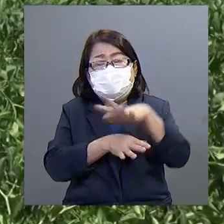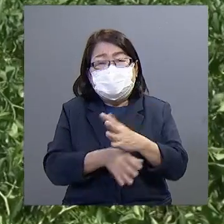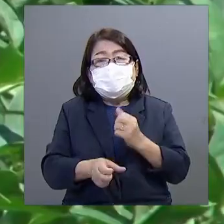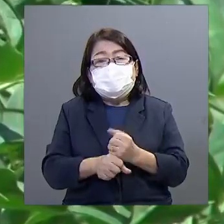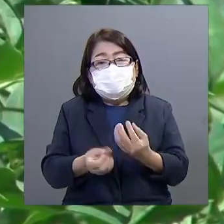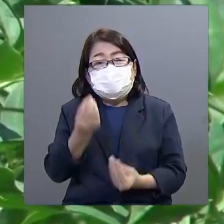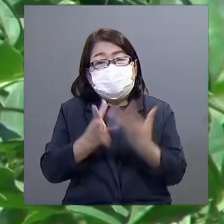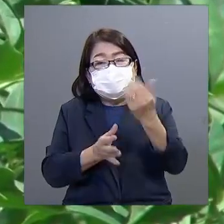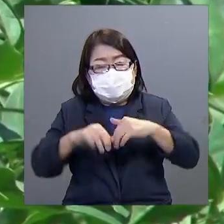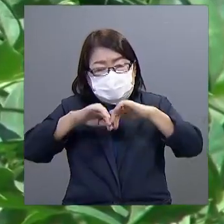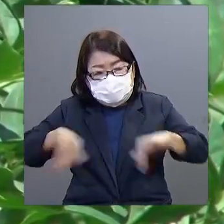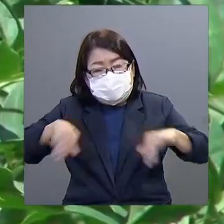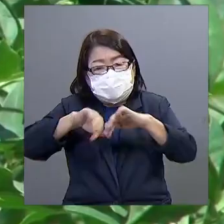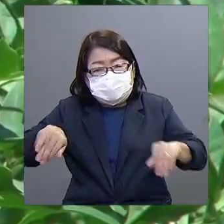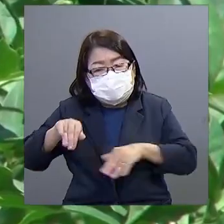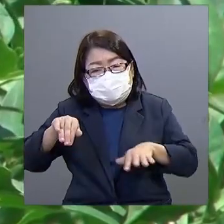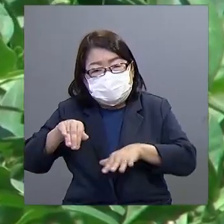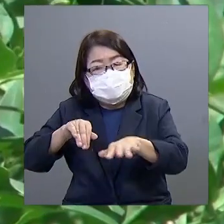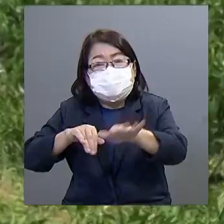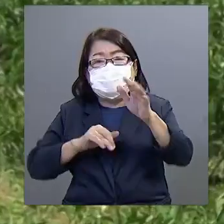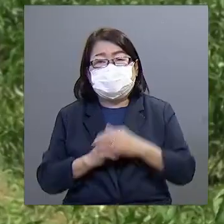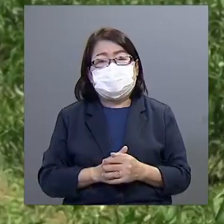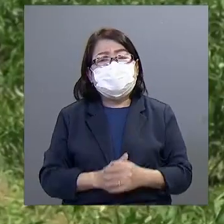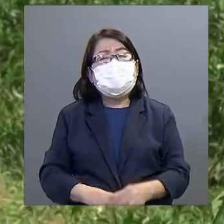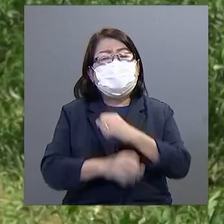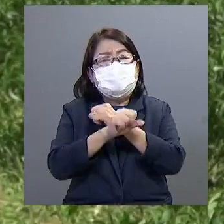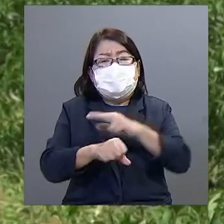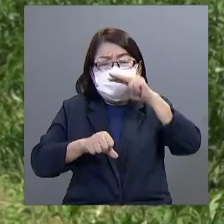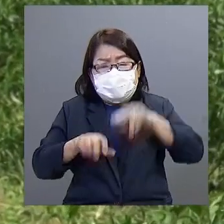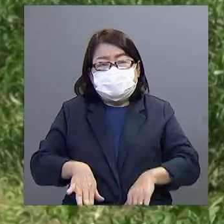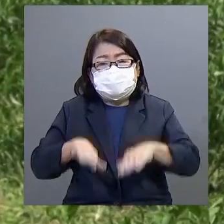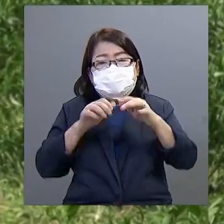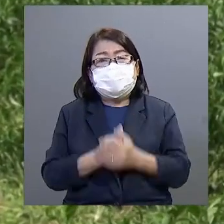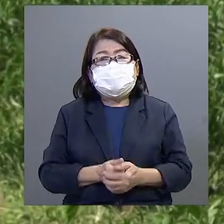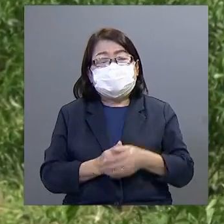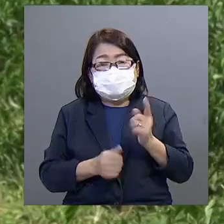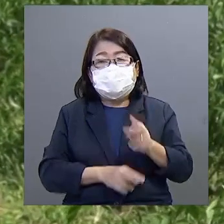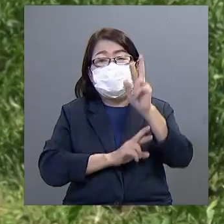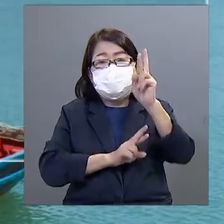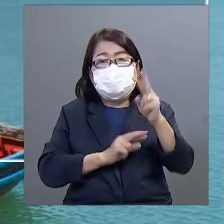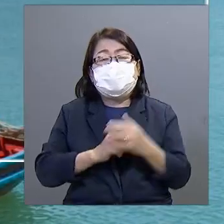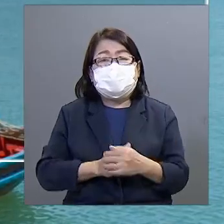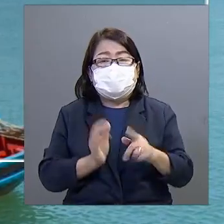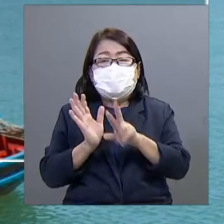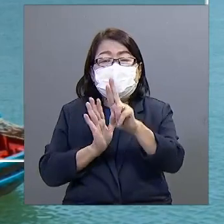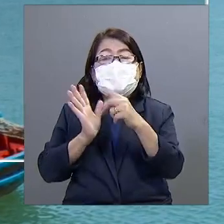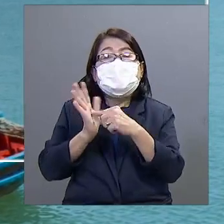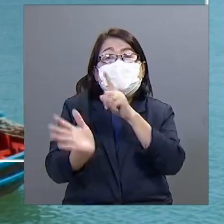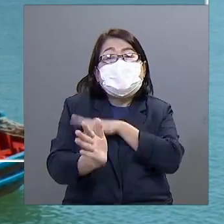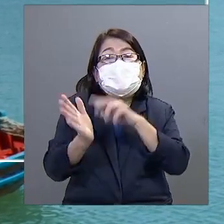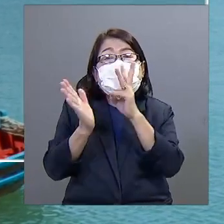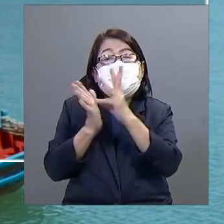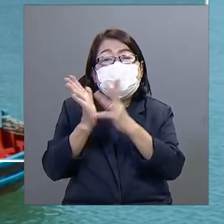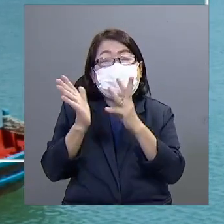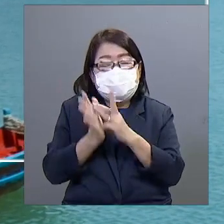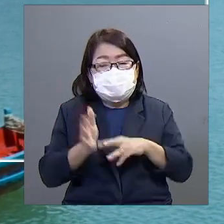บายน้ำออกจากพนที่พรบรุเพื่ป้องกน้ทั่วมขังกรมทควรระหวงและป้กันโรคพืทเกดจากเฉยราภาคใ้มฝนฟาข